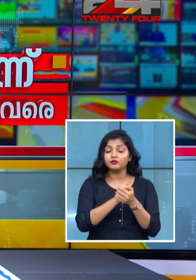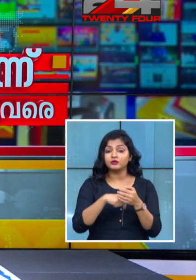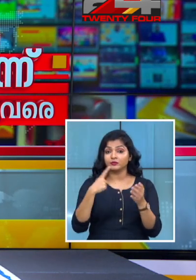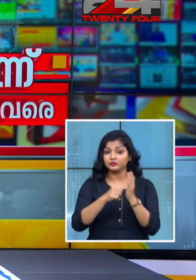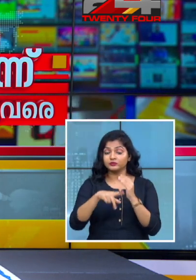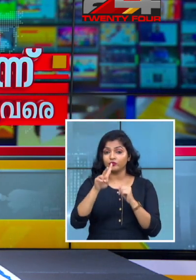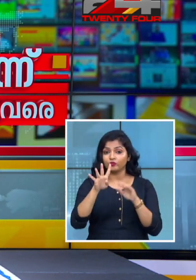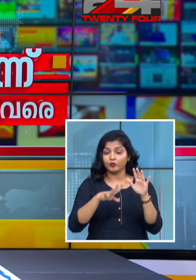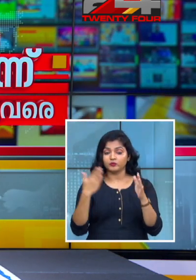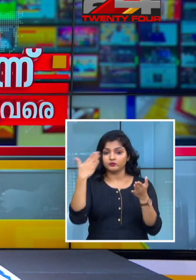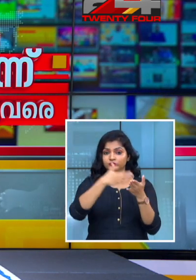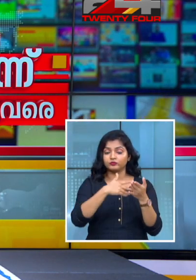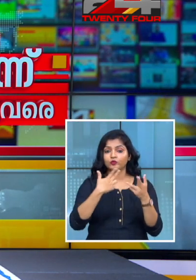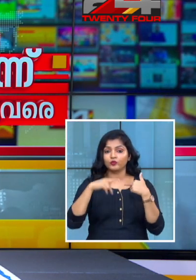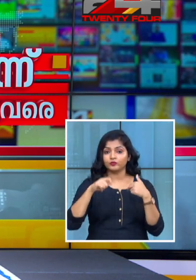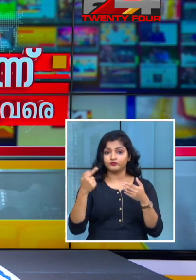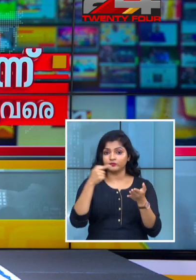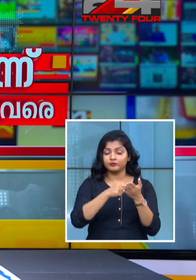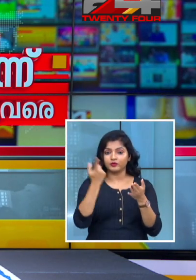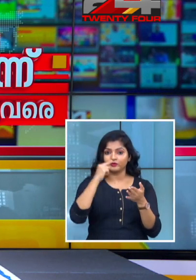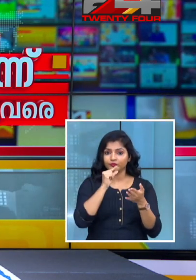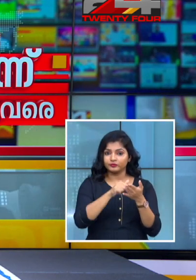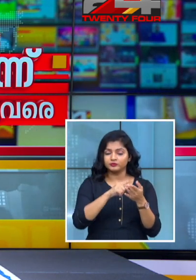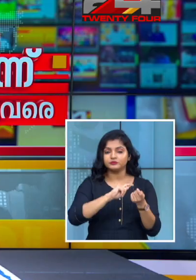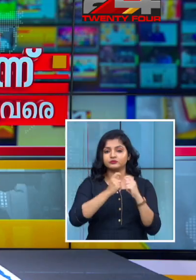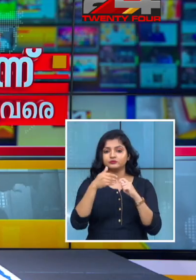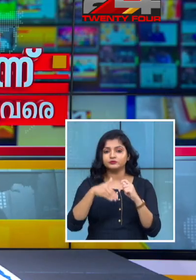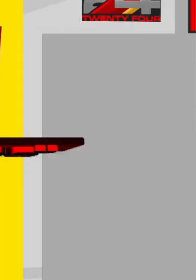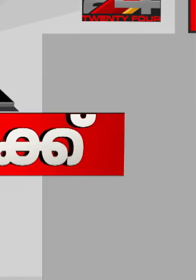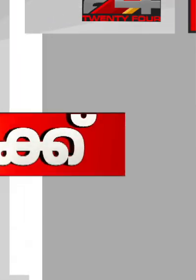എന്ന ഉത്തരവിലാണ് ഇളവ്. ആർ അച്യുതൻ ഡൽഹിയിൽ നിന്ന്. അച്യുതൻ, വിവരങ്ങൾ എന്തൊക്കെയാണ്?